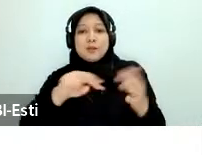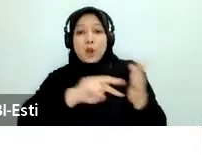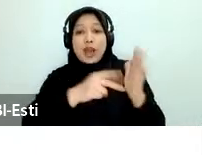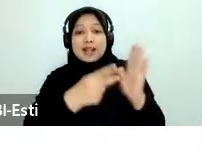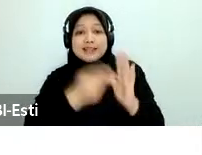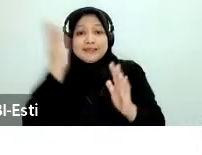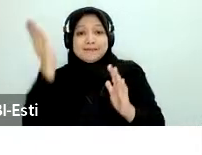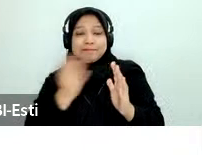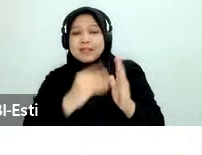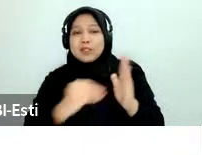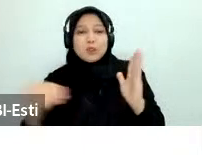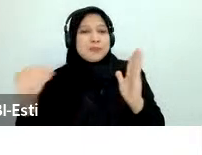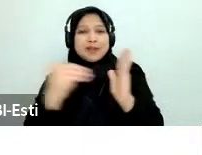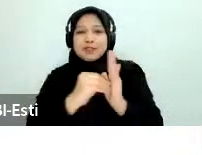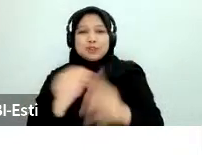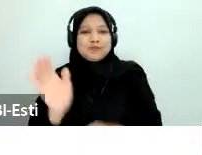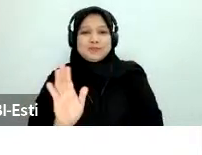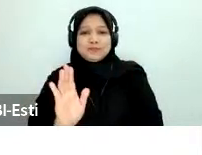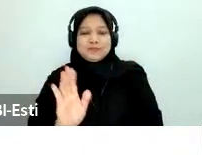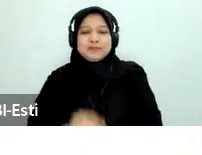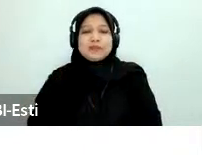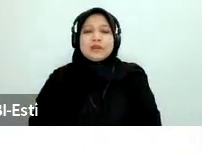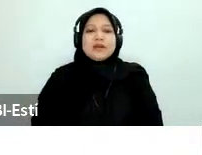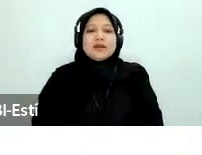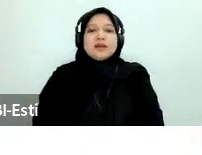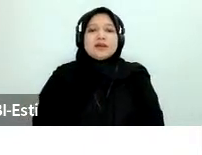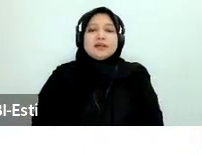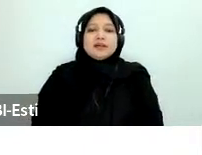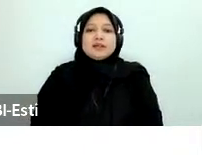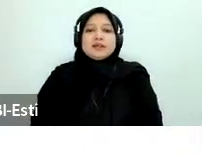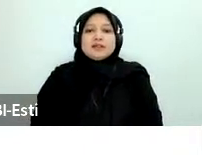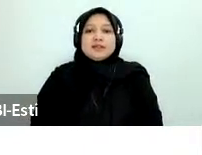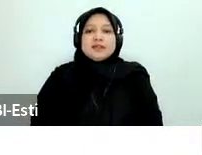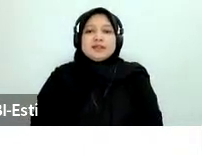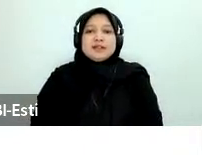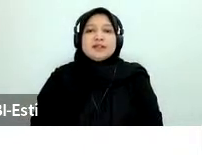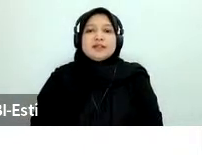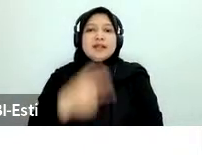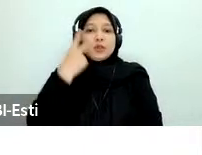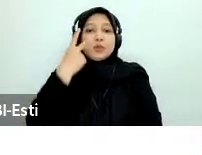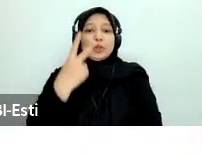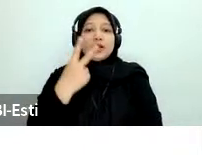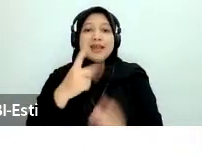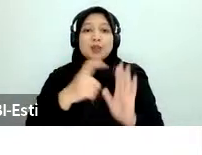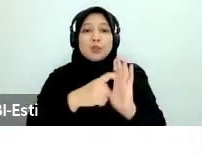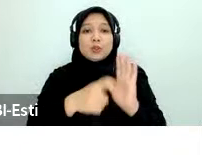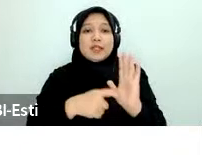masalah yang kedua ini kita lihat sebagai sebuah gejala air kita lihat gejala yang berikutnya